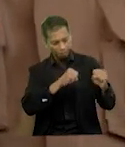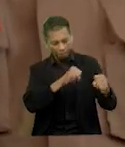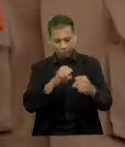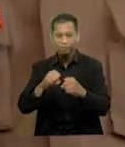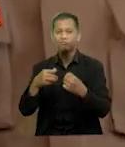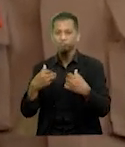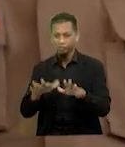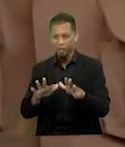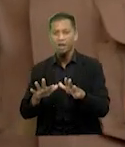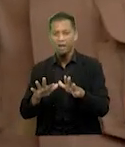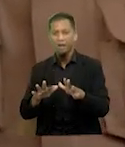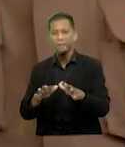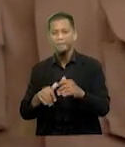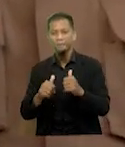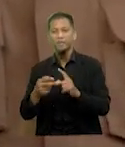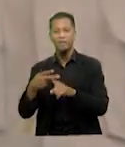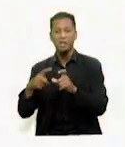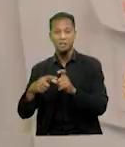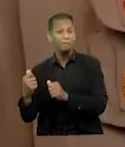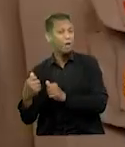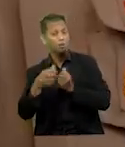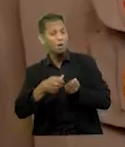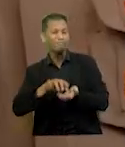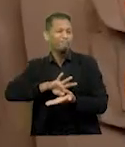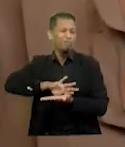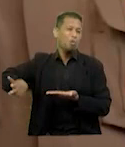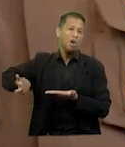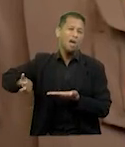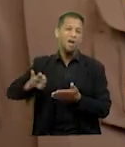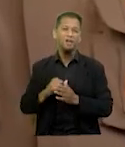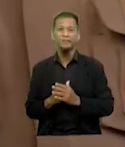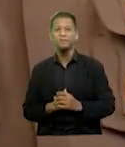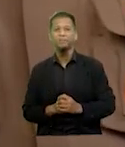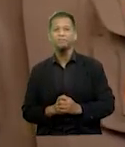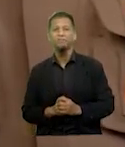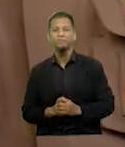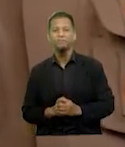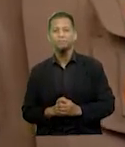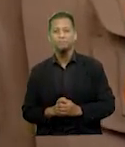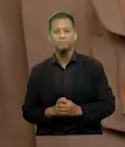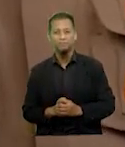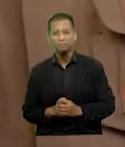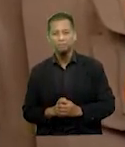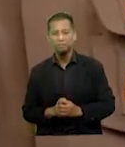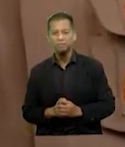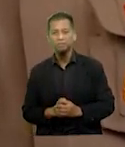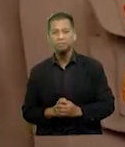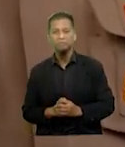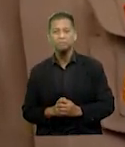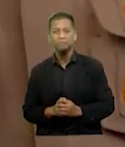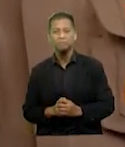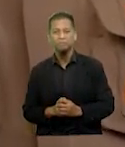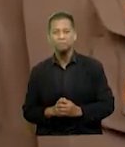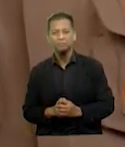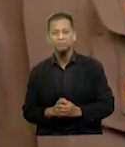banding yang diajukan oleh Irjen FS. Perbuatan tersebut adalah perbuatan tercela dan menguatkan